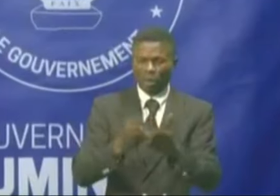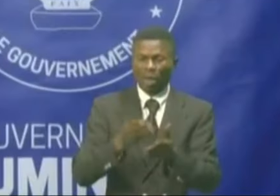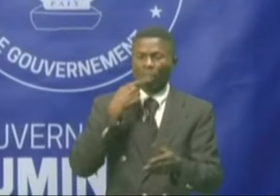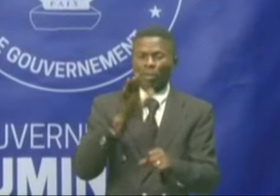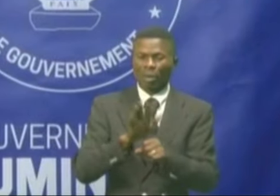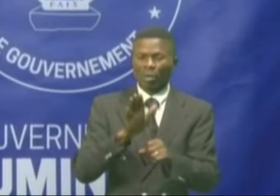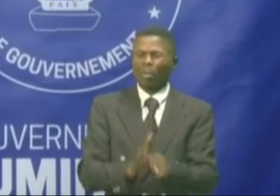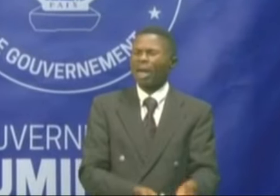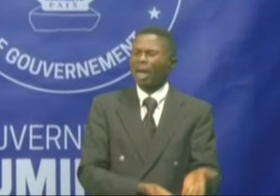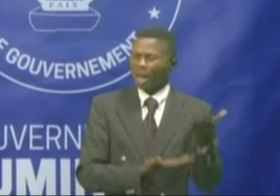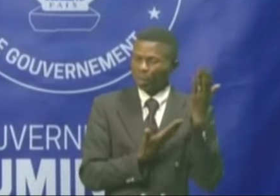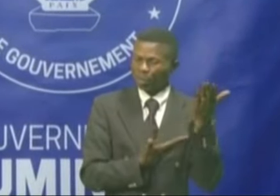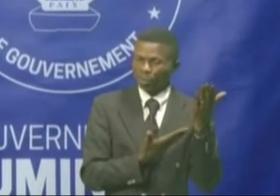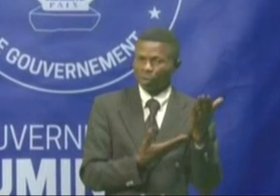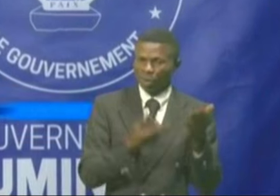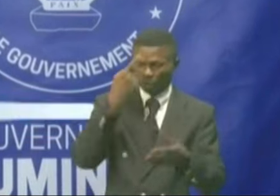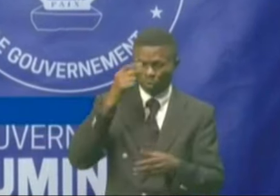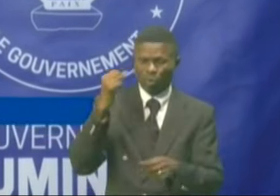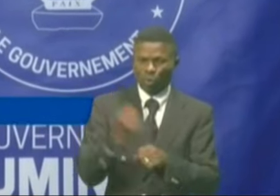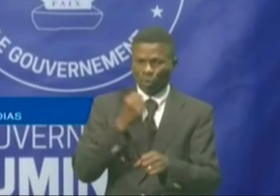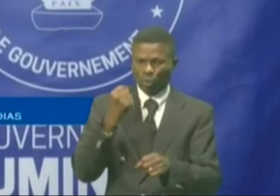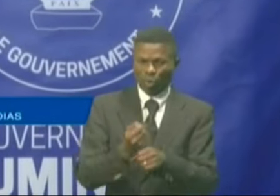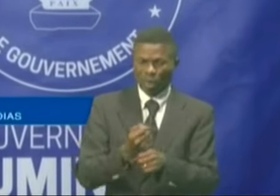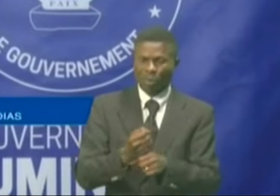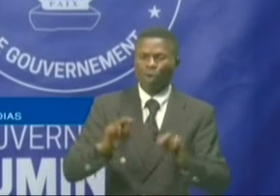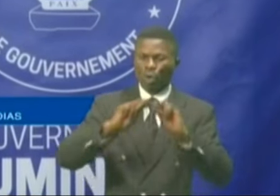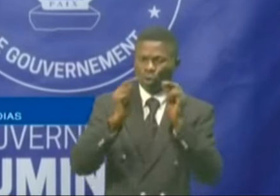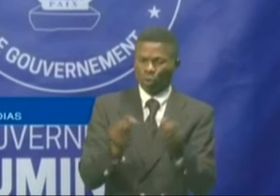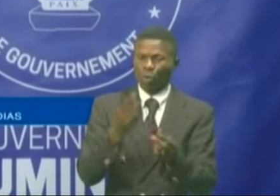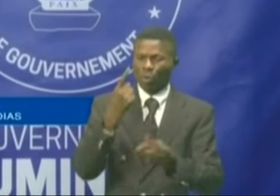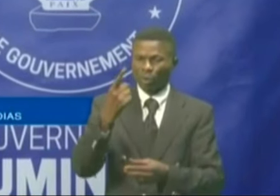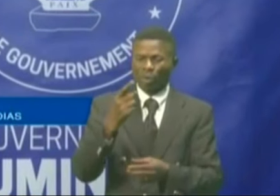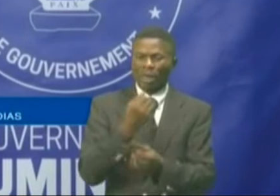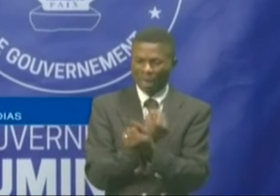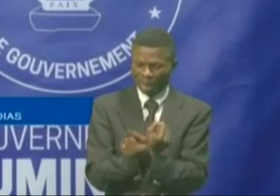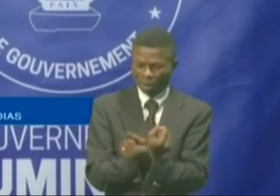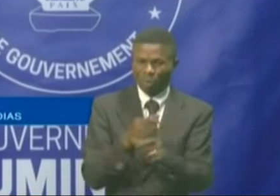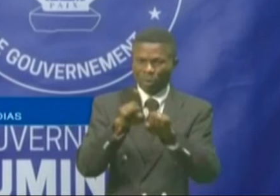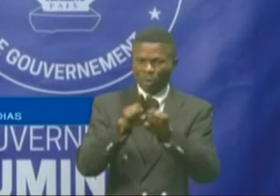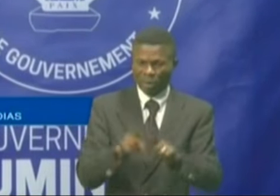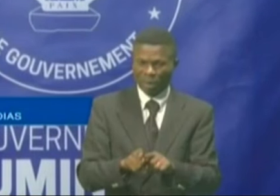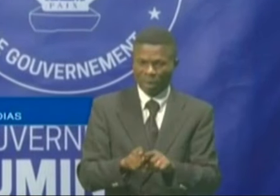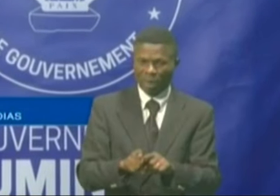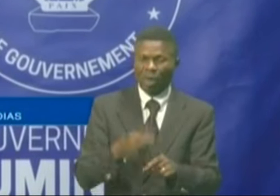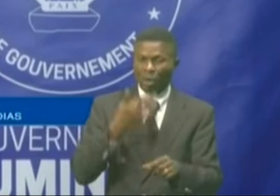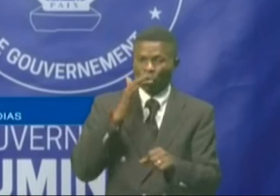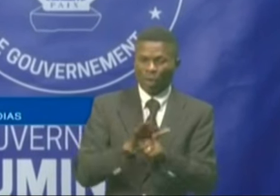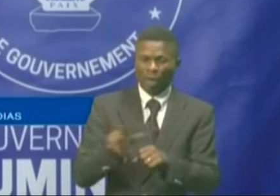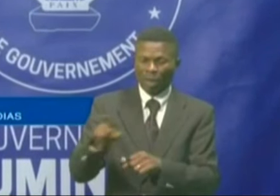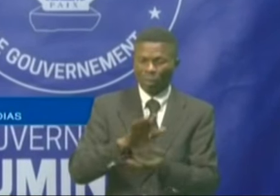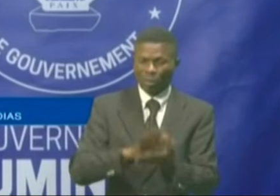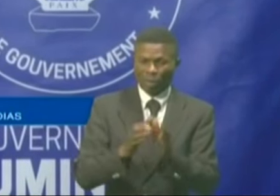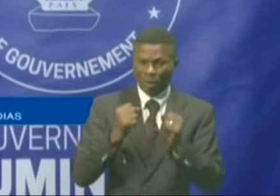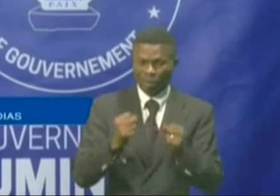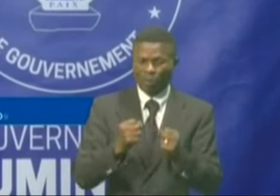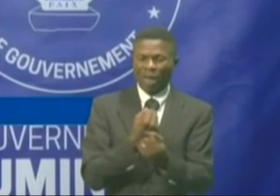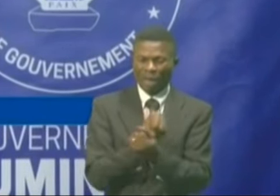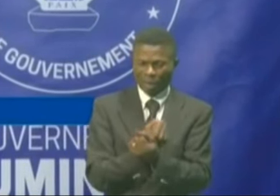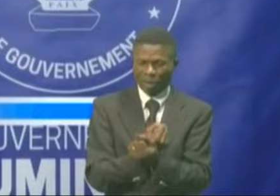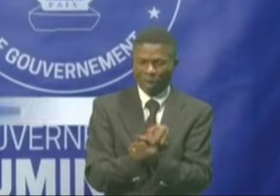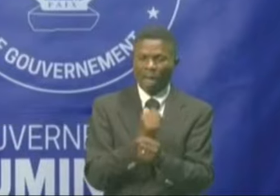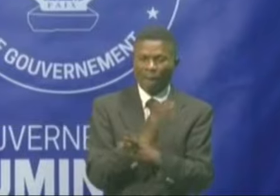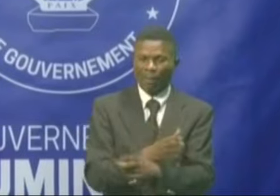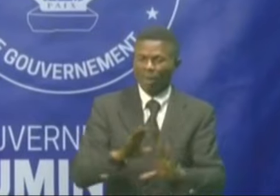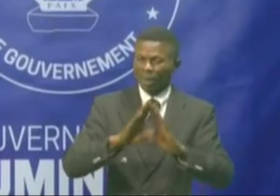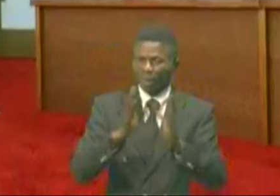la nécessité pour nous de travailler en équipe, dans la discipline, de nous assurer d'être efficaces et disponibles